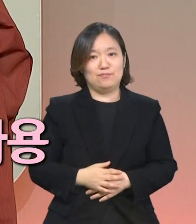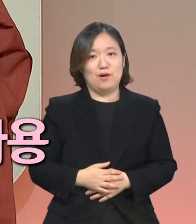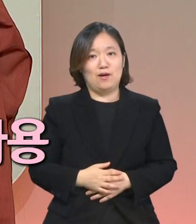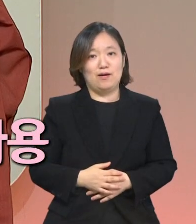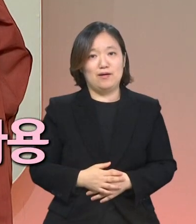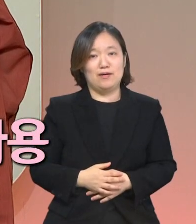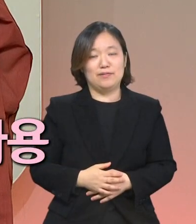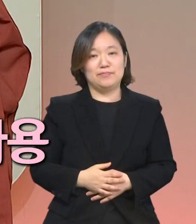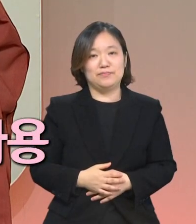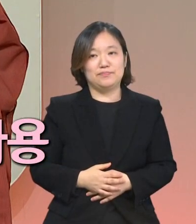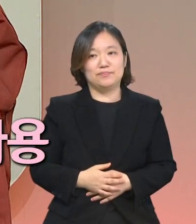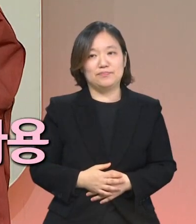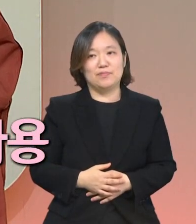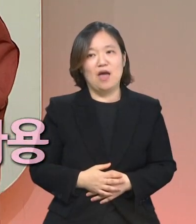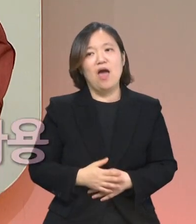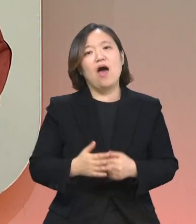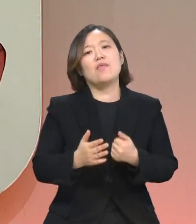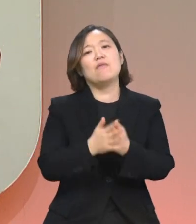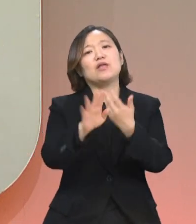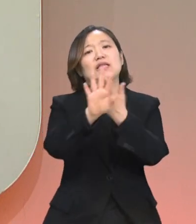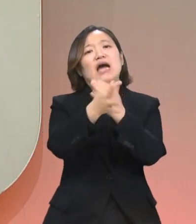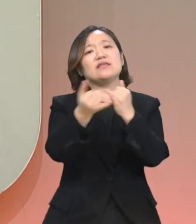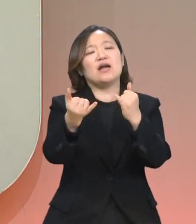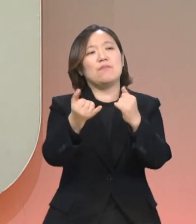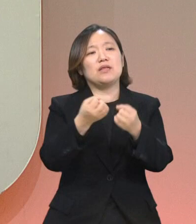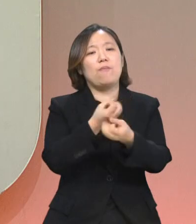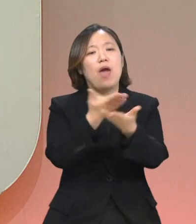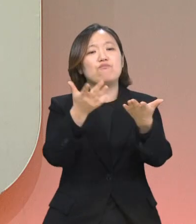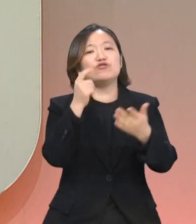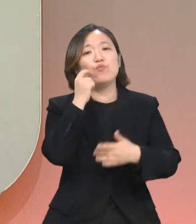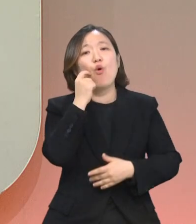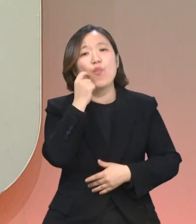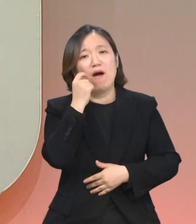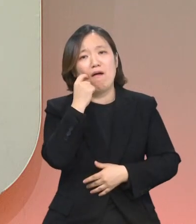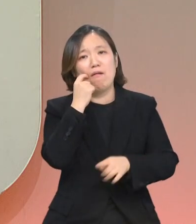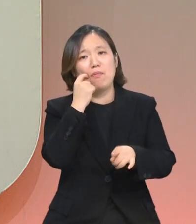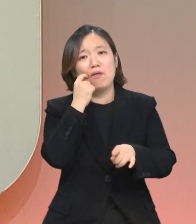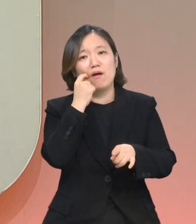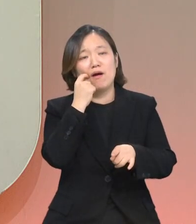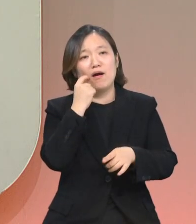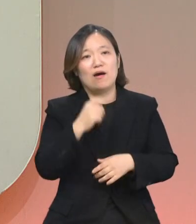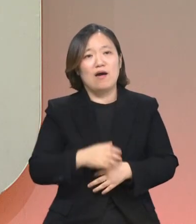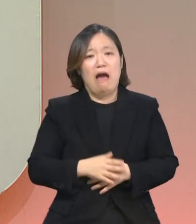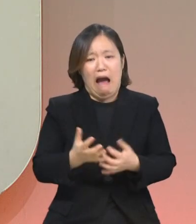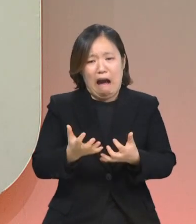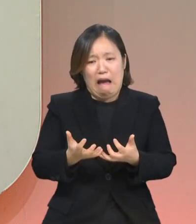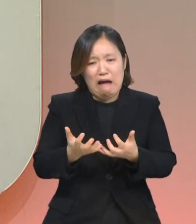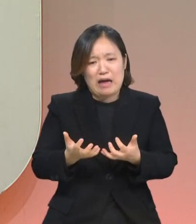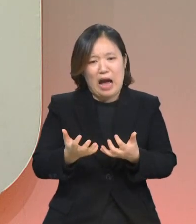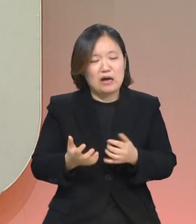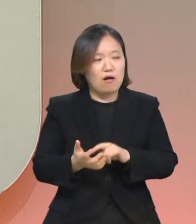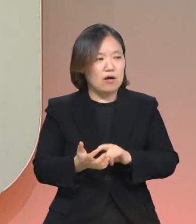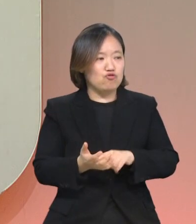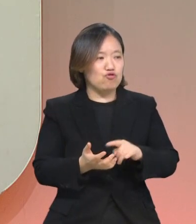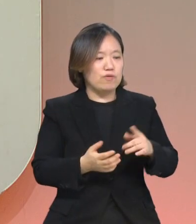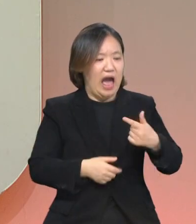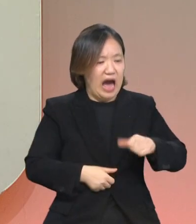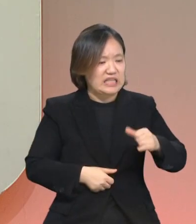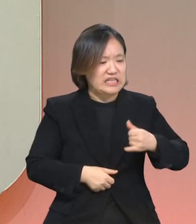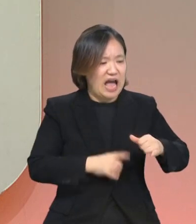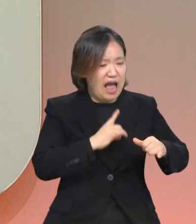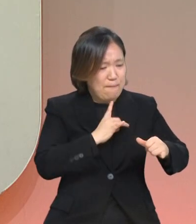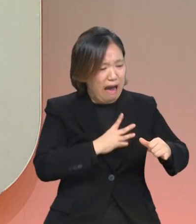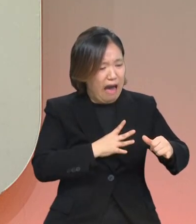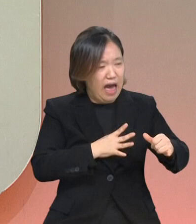있겠죠 그렇게 인색하고 야박하셨대요 어머니지만 근데 가만히 생각해 보니까